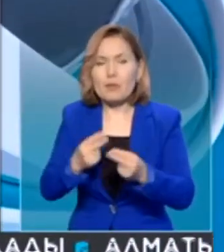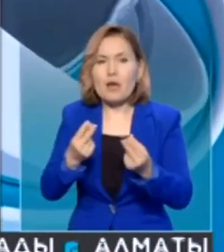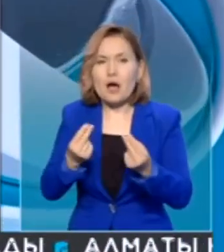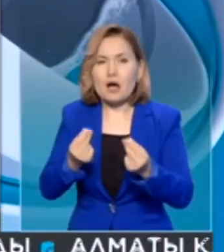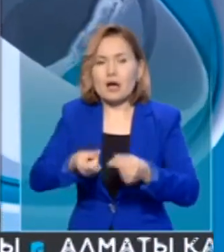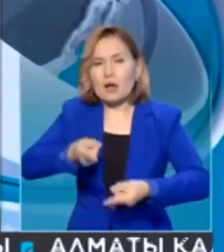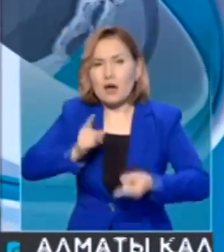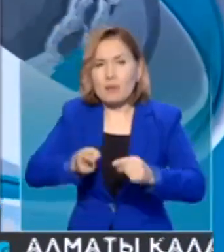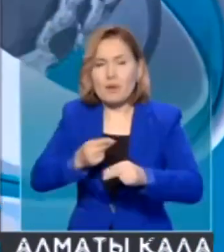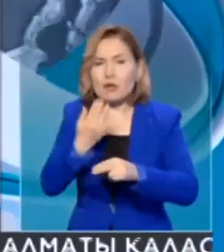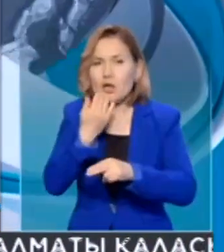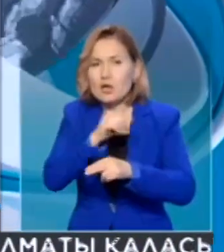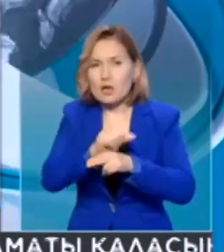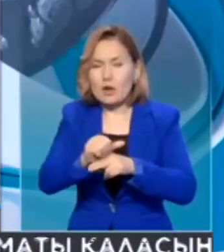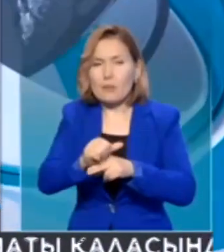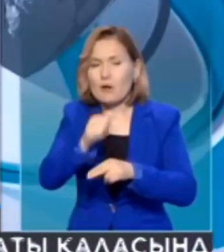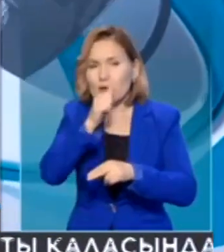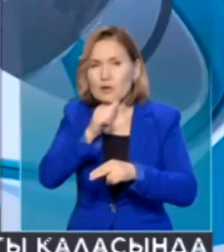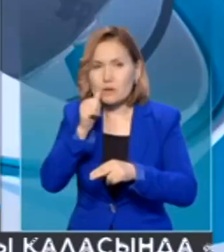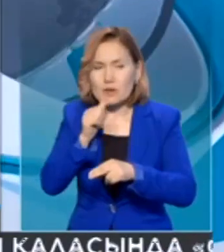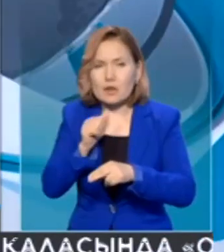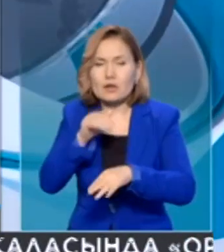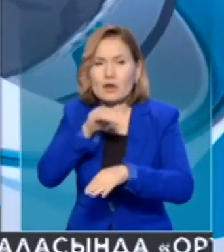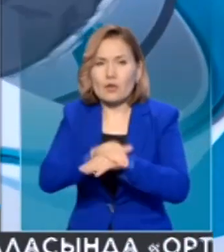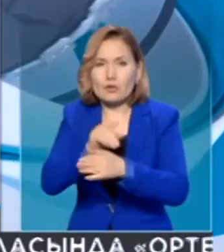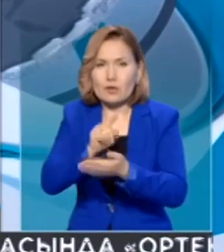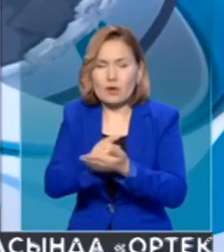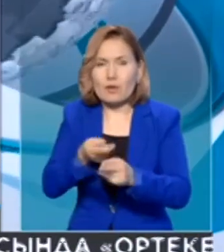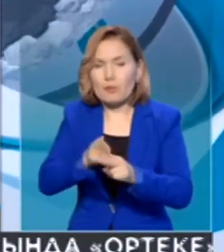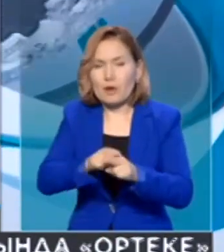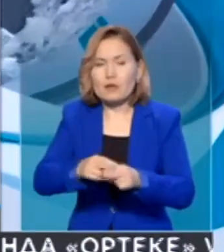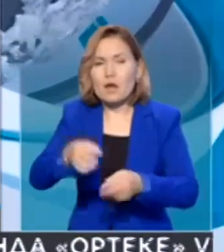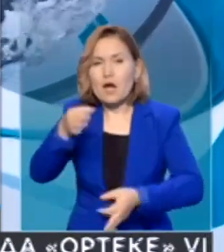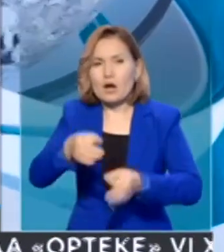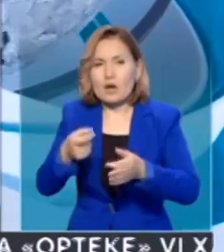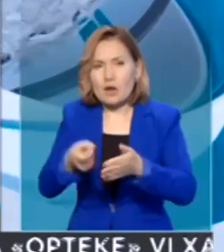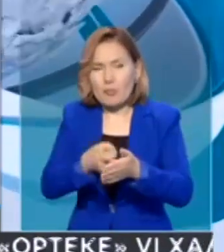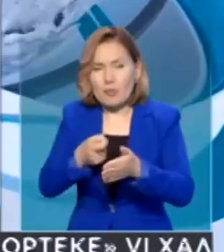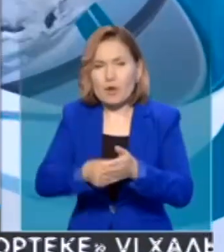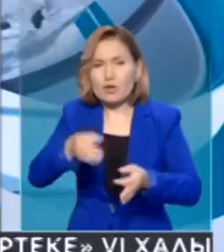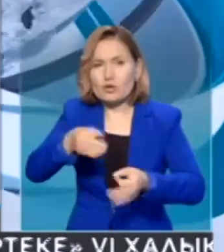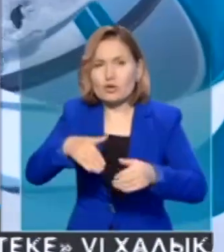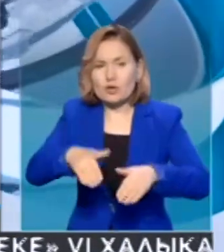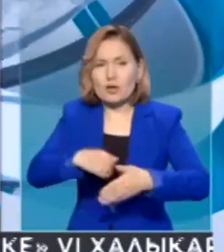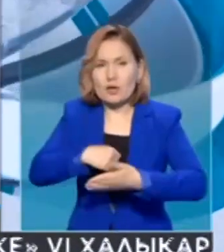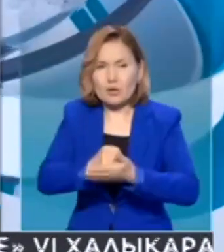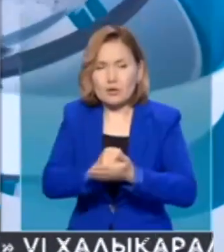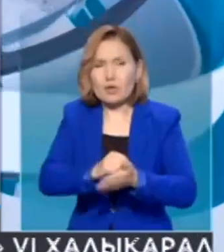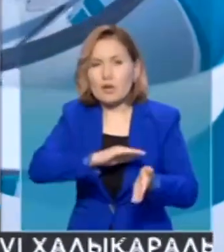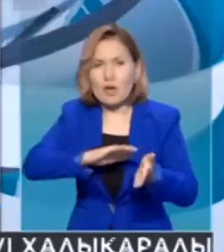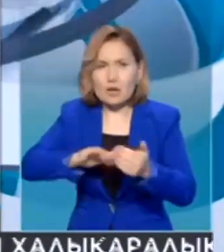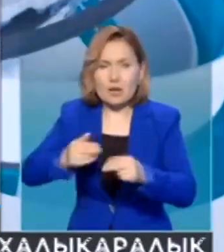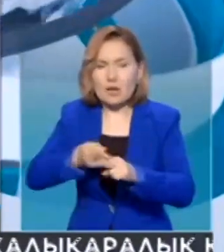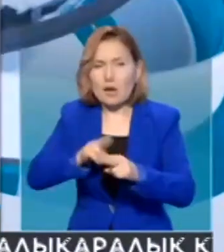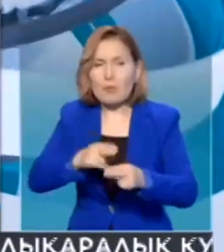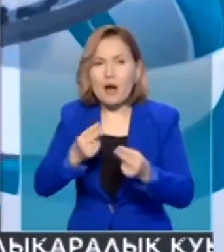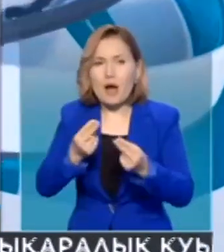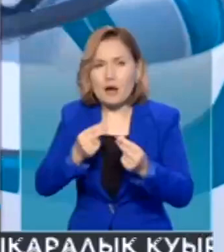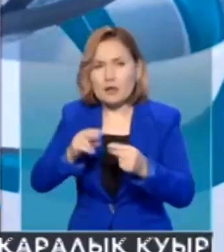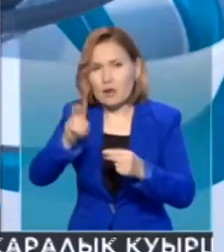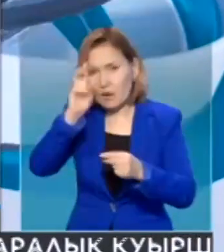шын мәнінде заңсыз шығарылғаны дәлелденуі керек. Екі елде де қылмыстық іс қозғалып, соттың шешімі өз күшіне енген соң ғана